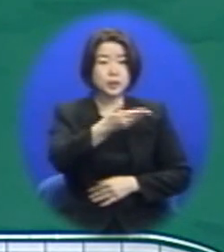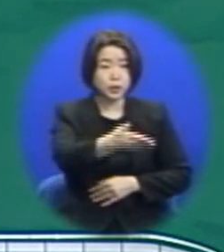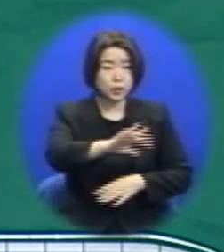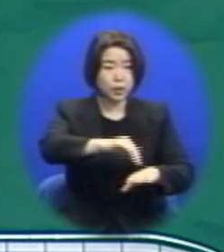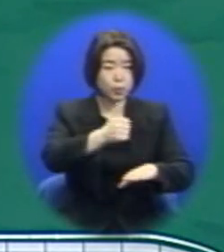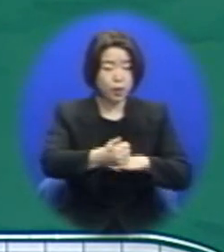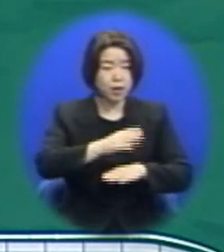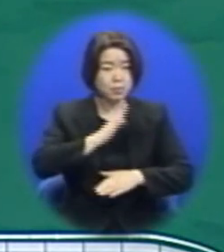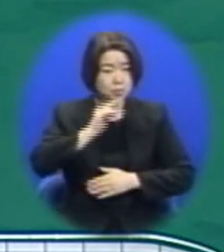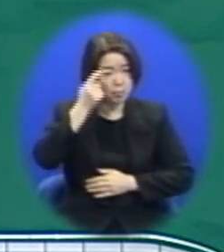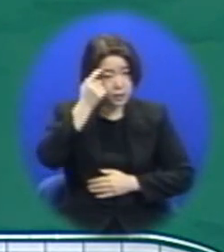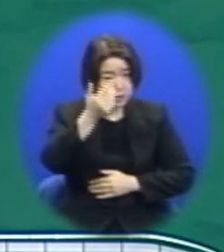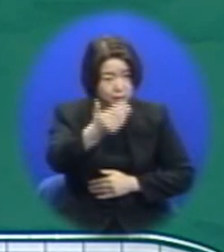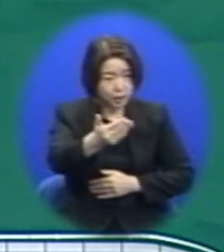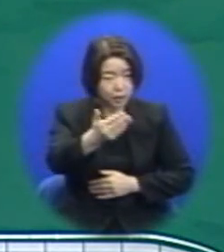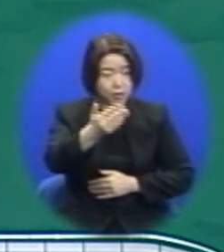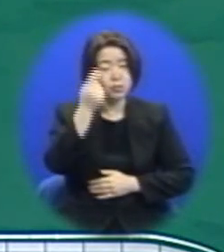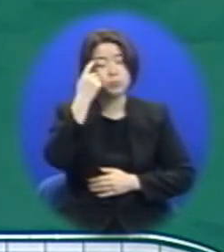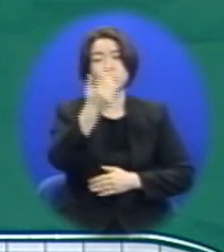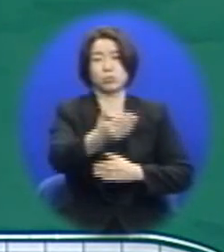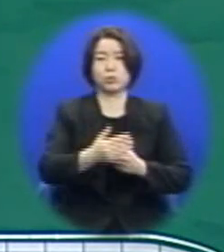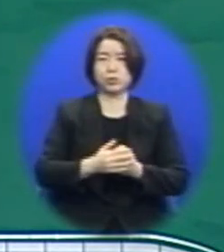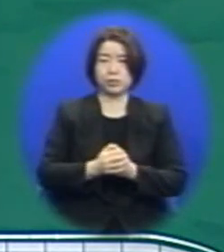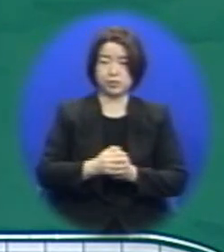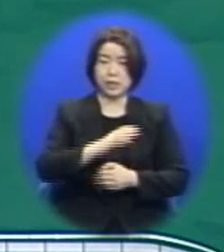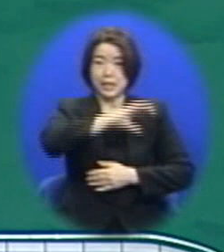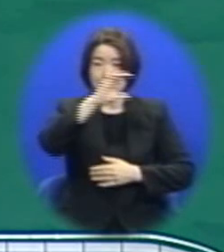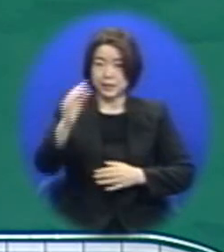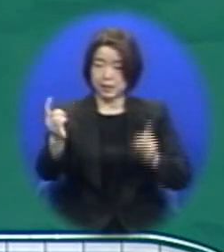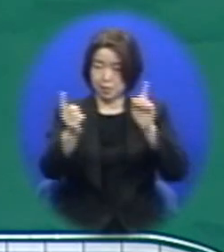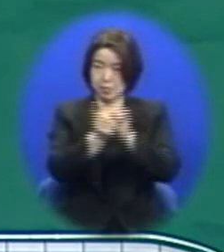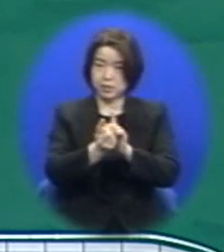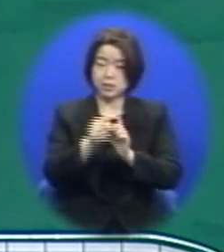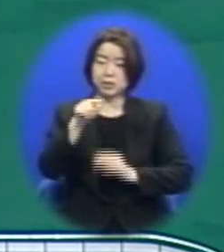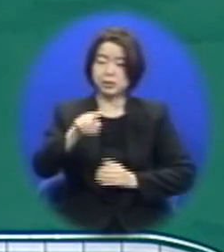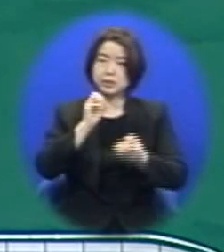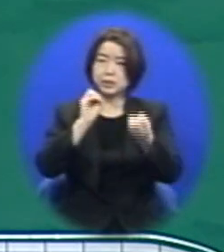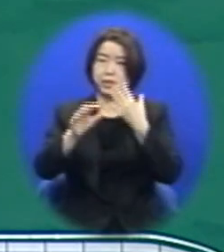성탄절을 맞아서 우리가 그 대답을 준비해야 됩니다.